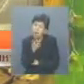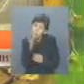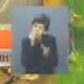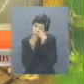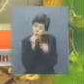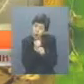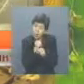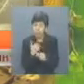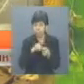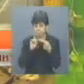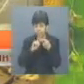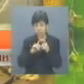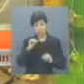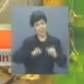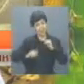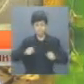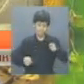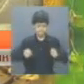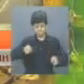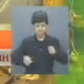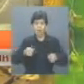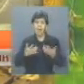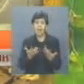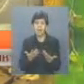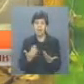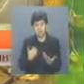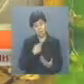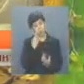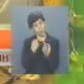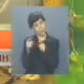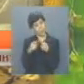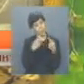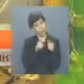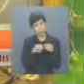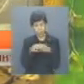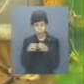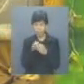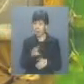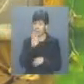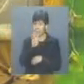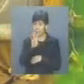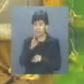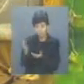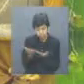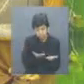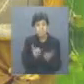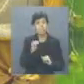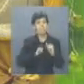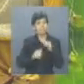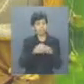หนึ่งก็คือการแสดงที่มีความหลากหลายจาก4คณะหุ่นที่เราเลือกนำมาแสดงค่ะ